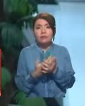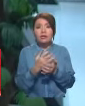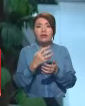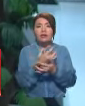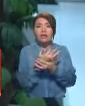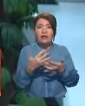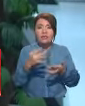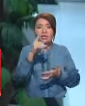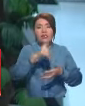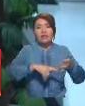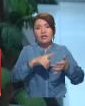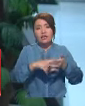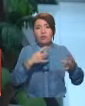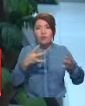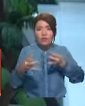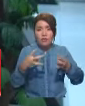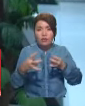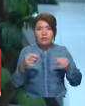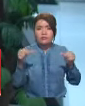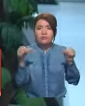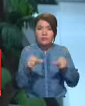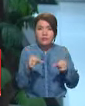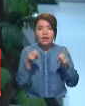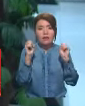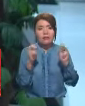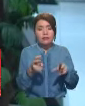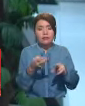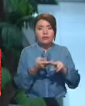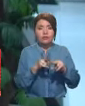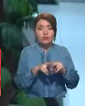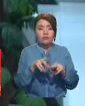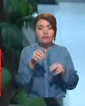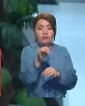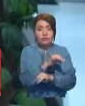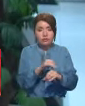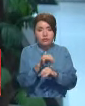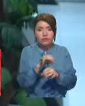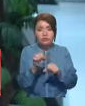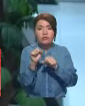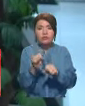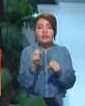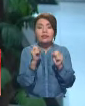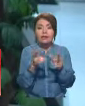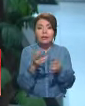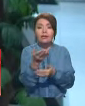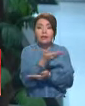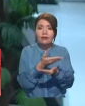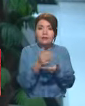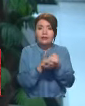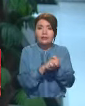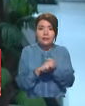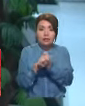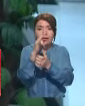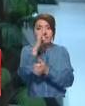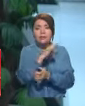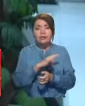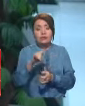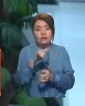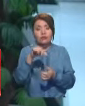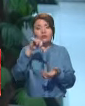распространения религиозного терроризма и экстремизма. Это большой форум, который предлагается в целях содействия мира, согласия, и Казахстан принимает в